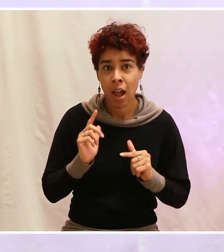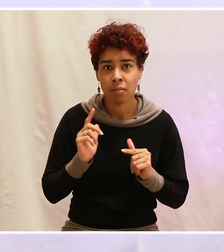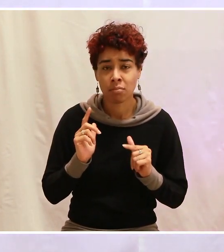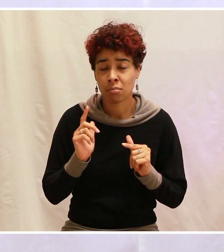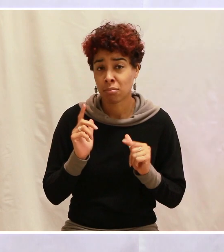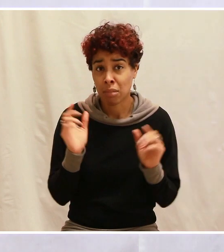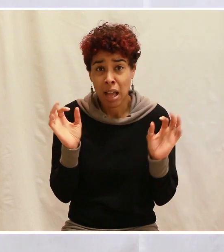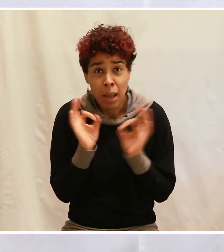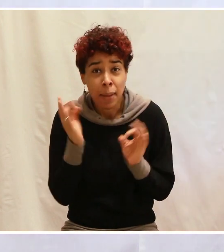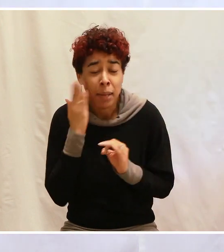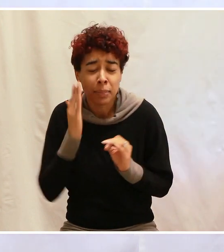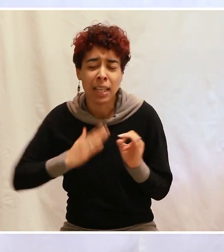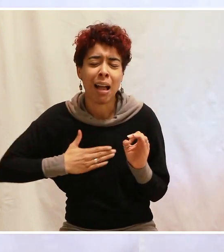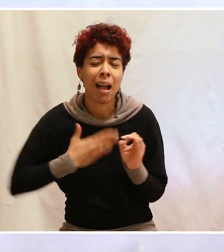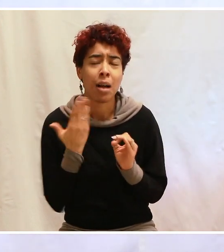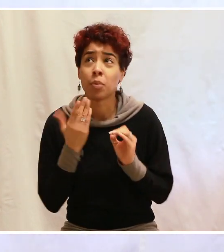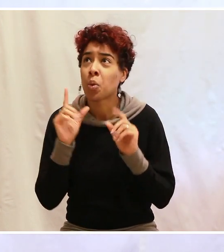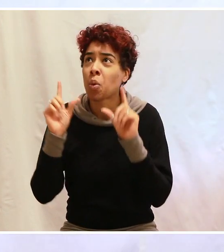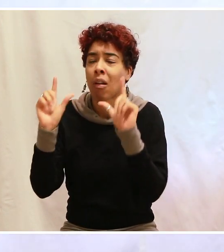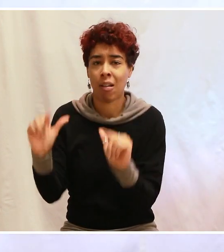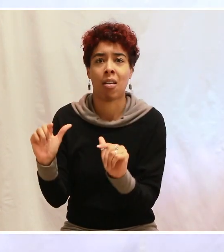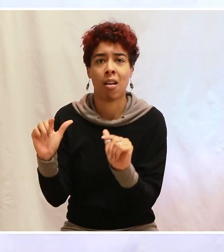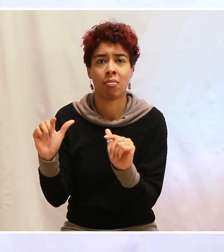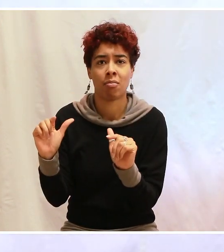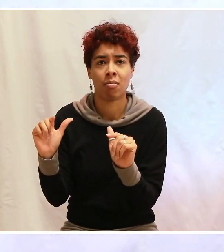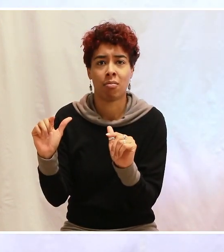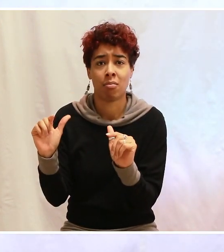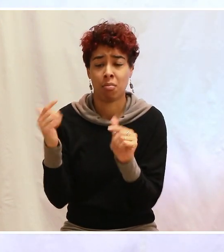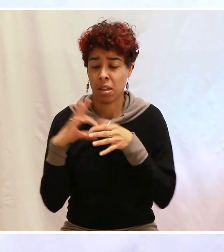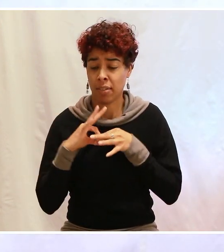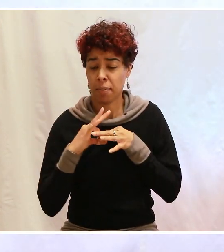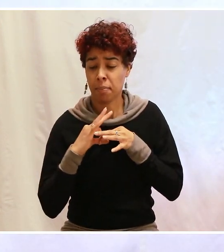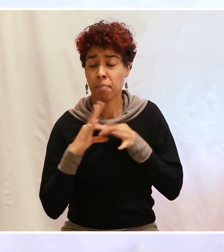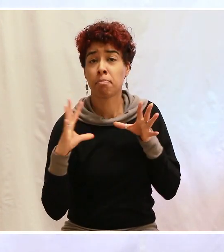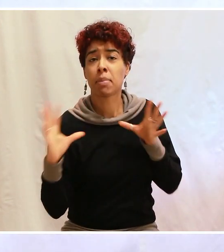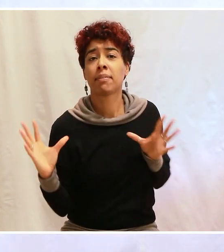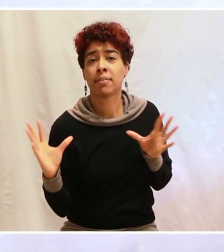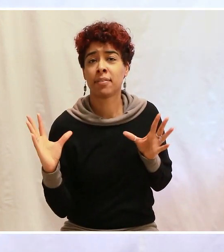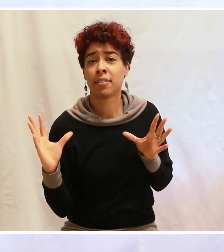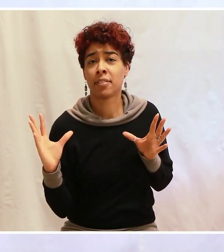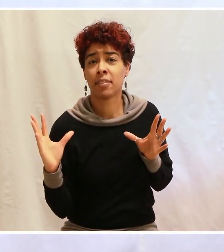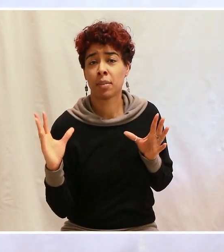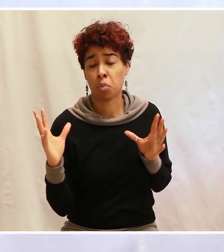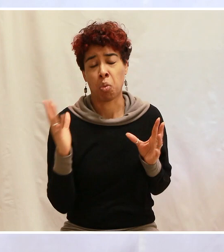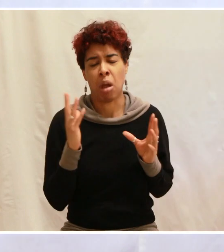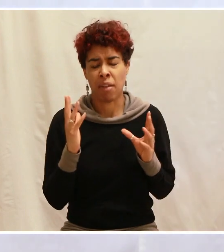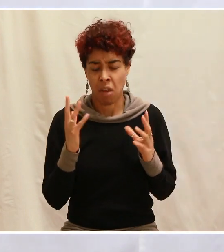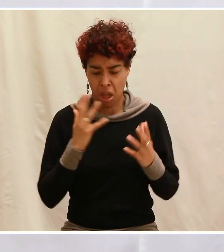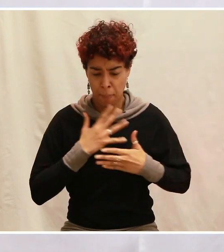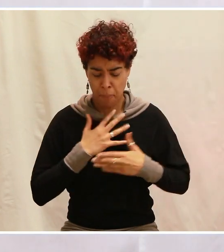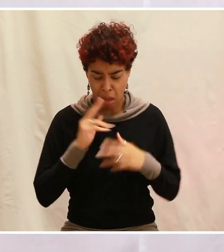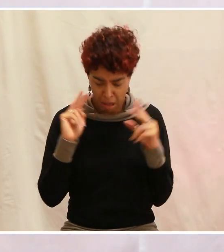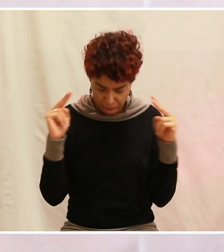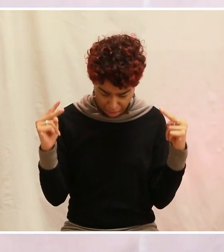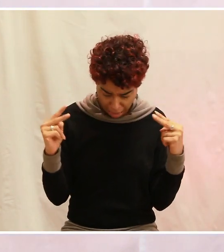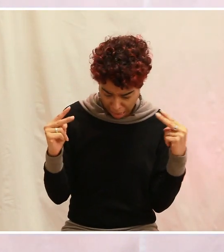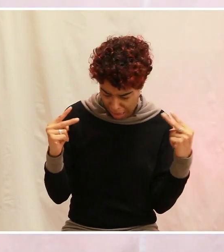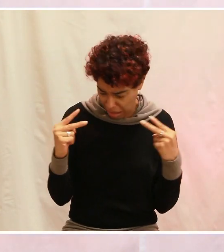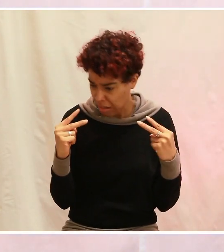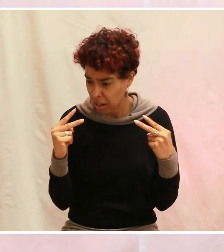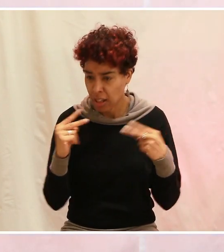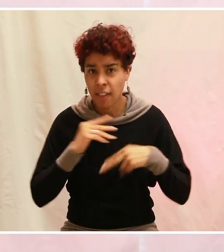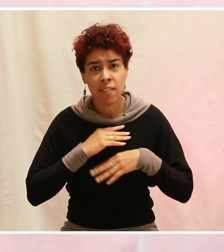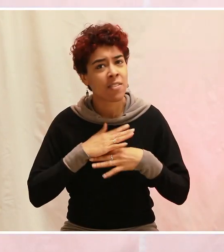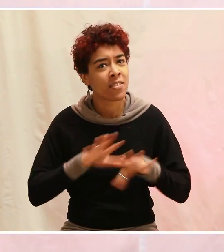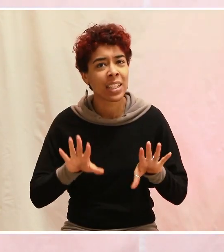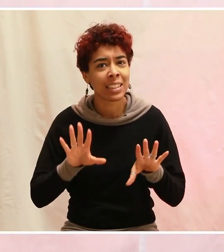vie peut-être aujourd'hui, eh bien vont se détacher de toi. Pourquoi? Parce que tu vas plus être tourné vers les craintes qui t'entourent, mais vers